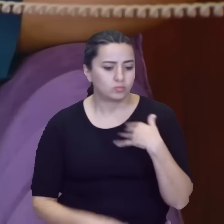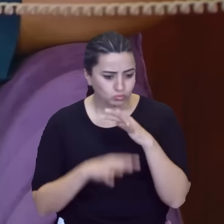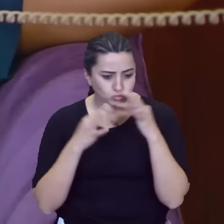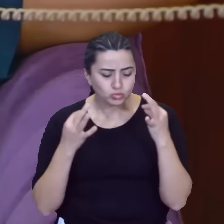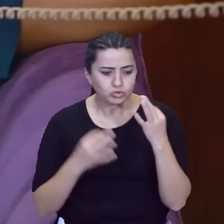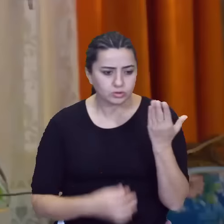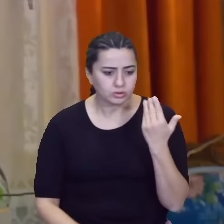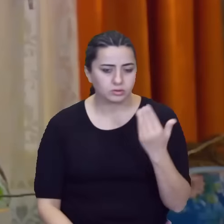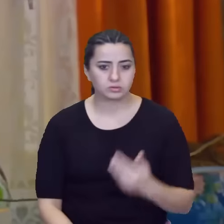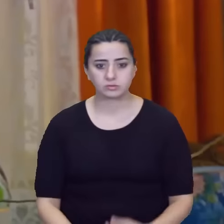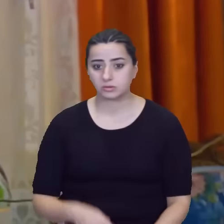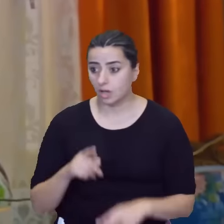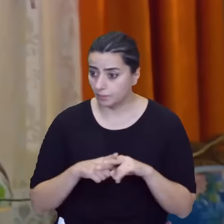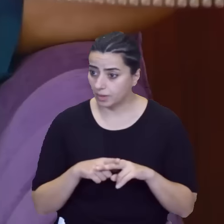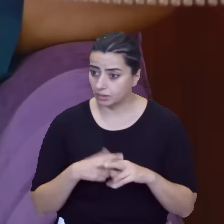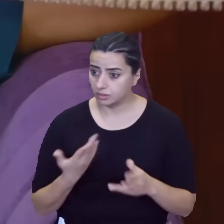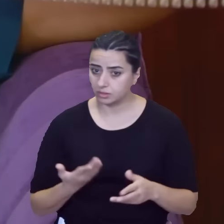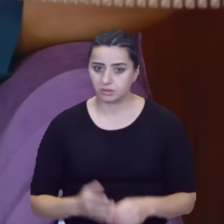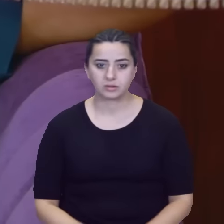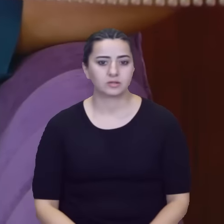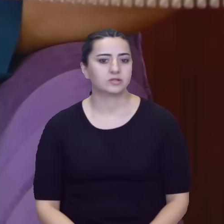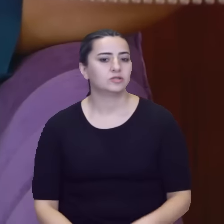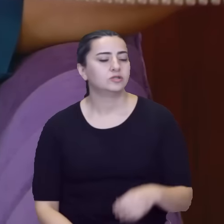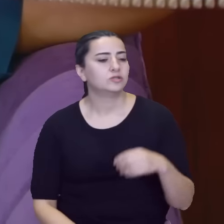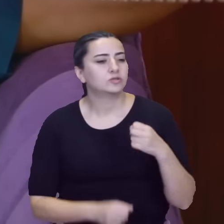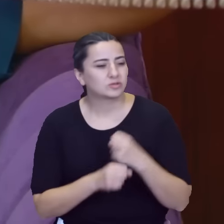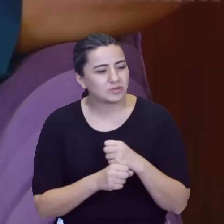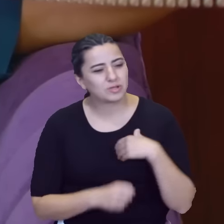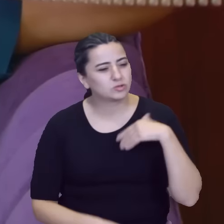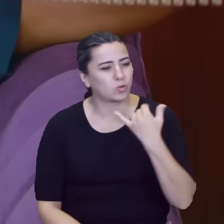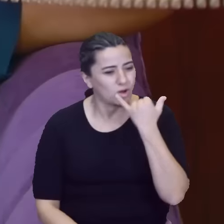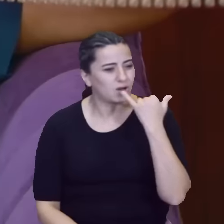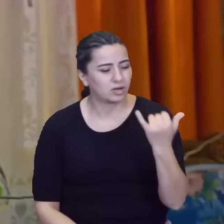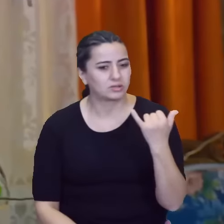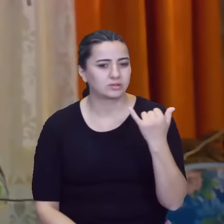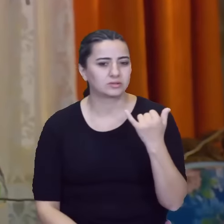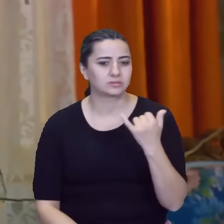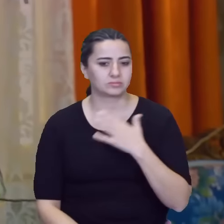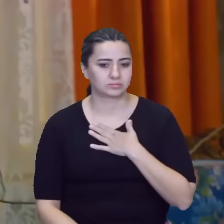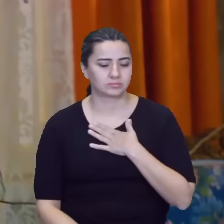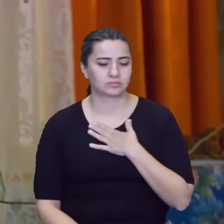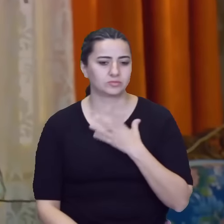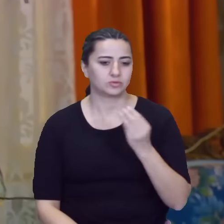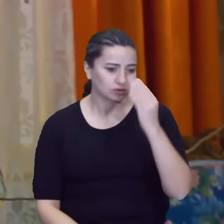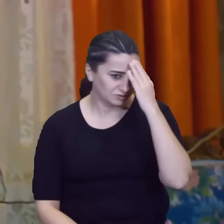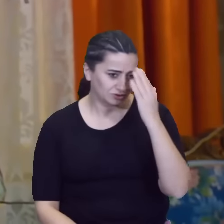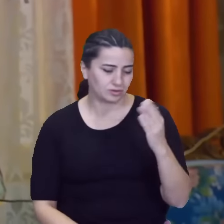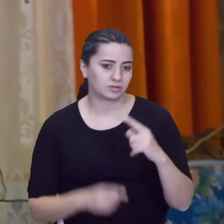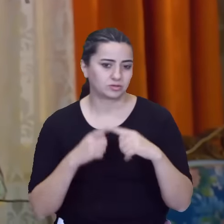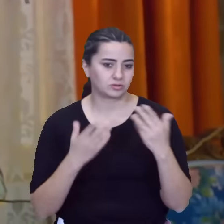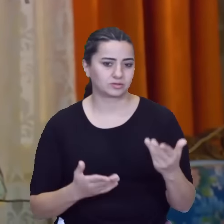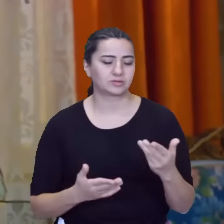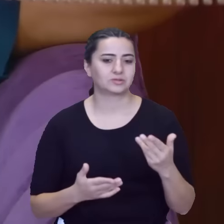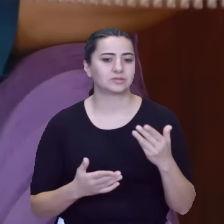müsaitim ya. Dinliyorum ya. Ahmet. Gürsel'cim, ben seni sonra arayayım, oldu mu benim iki gözüm? Çok sağ ol. Teşekkür